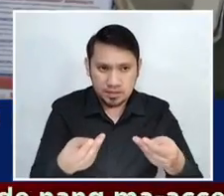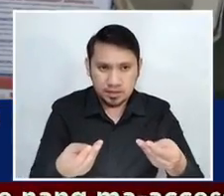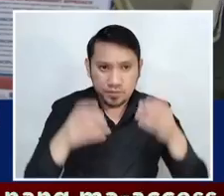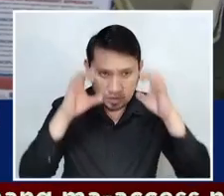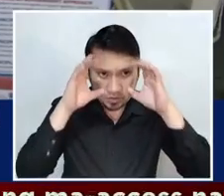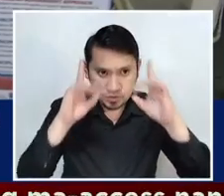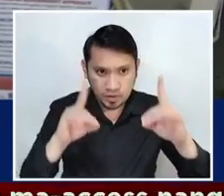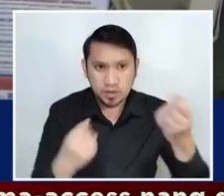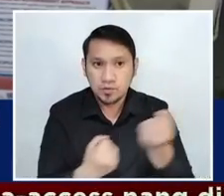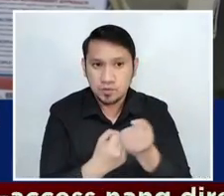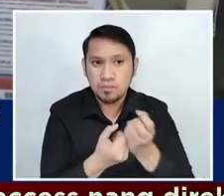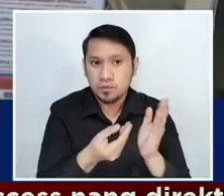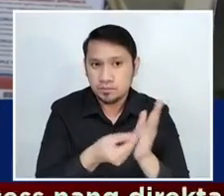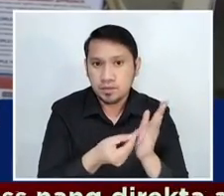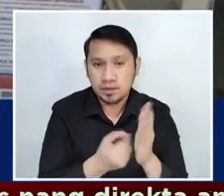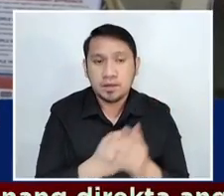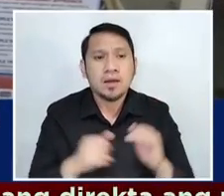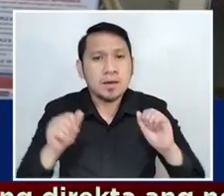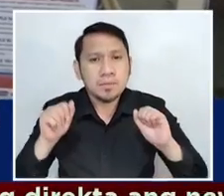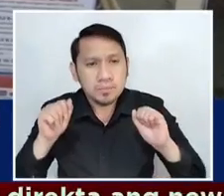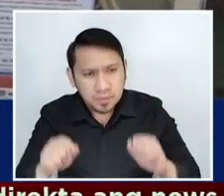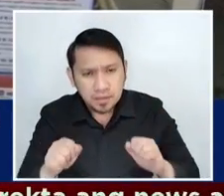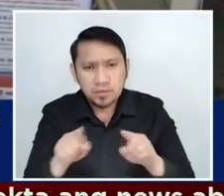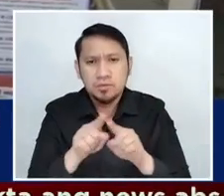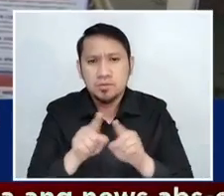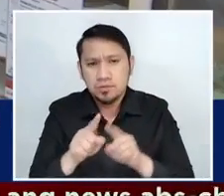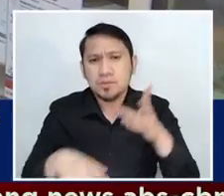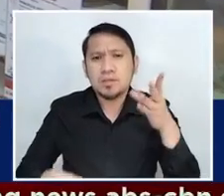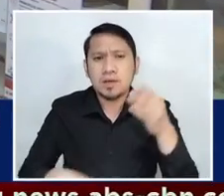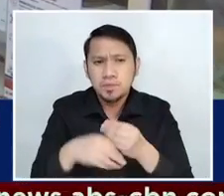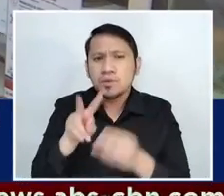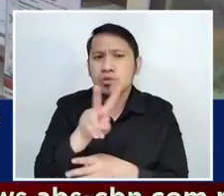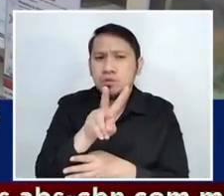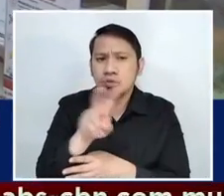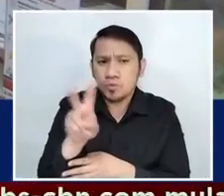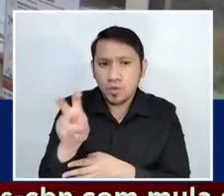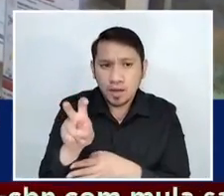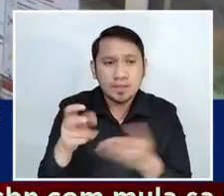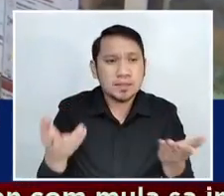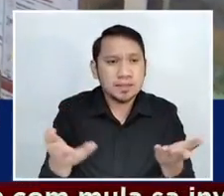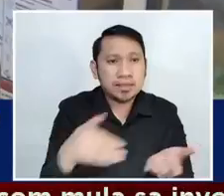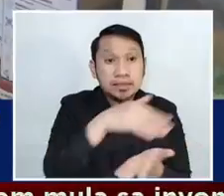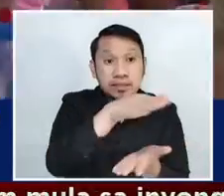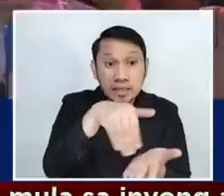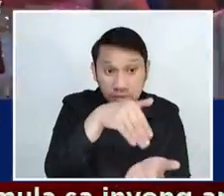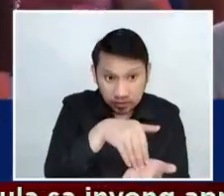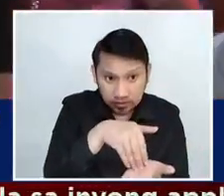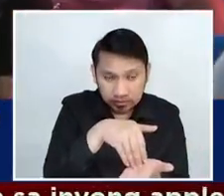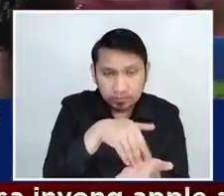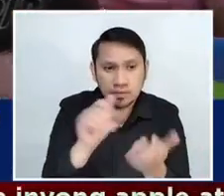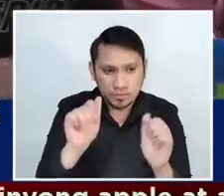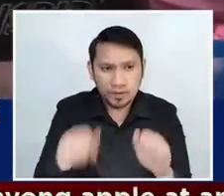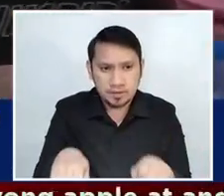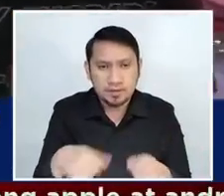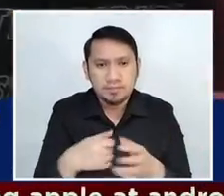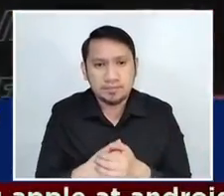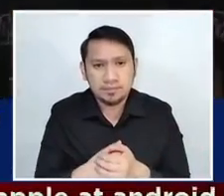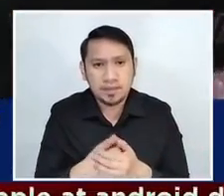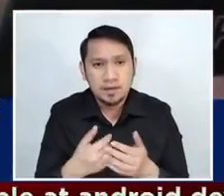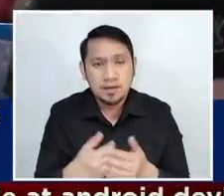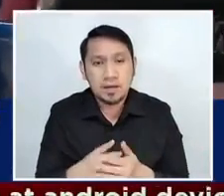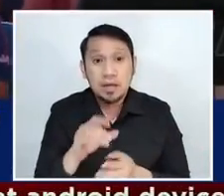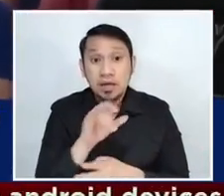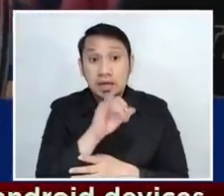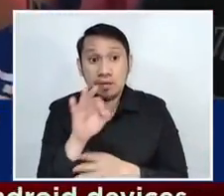assistance. Bukod dyan, posible ding dagdagan ang mahigit 200 payout center sa buong bansa. At kapag hindi pa naubos